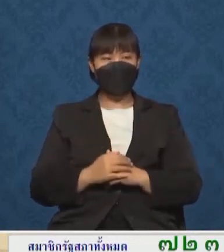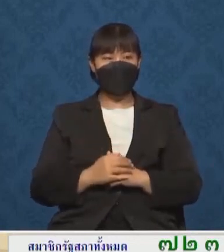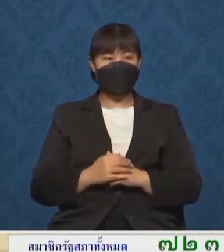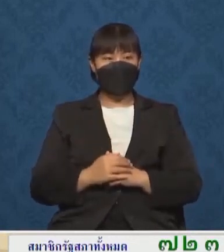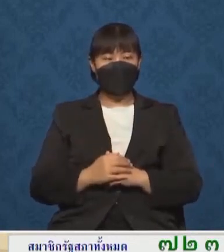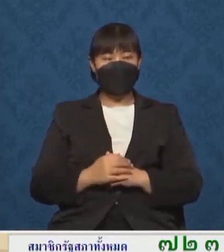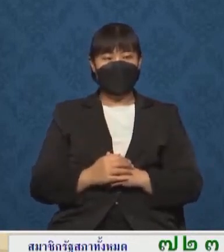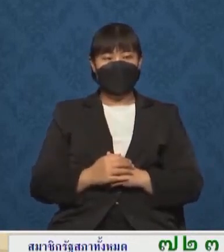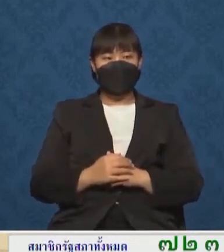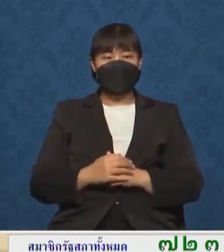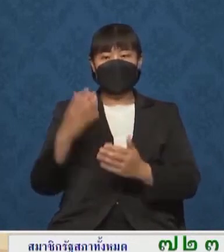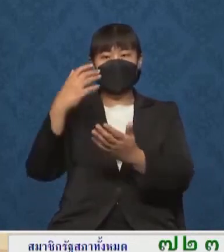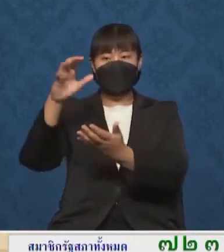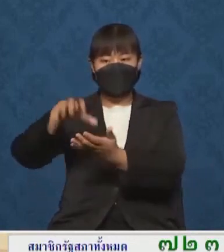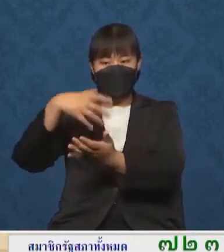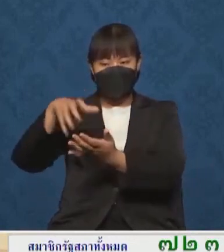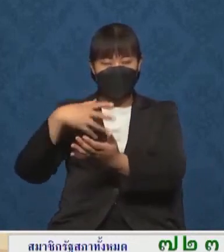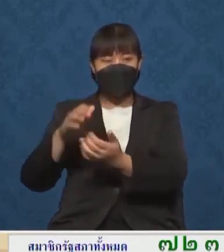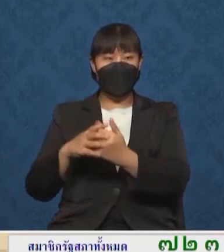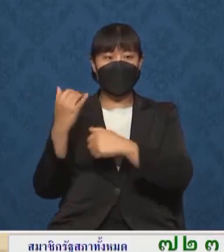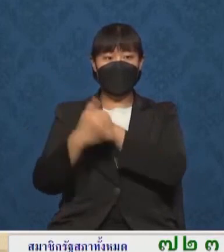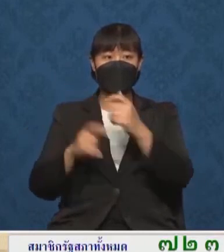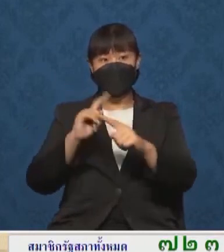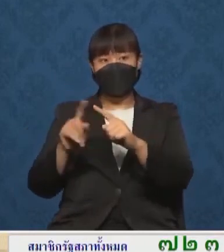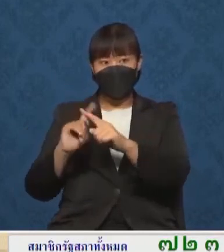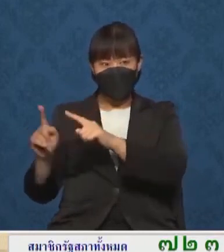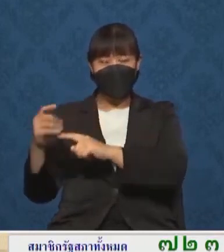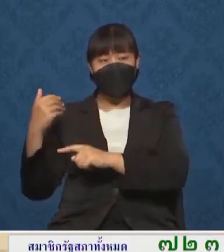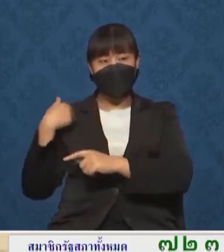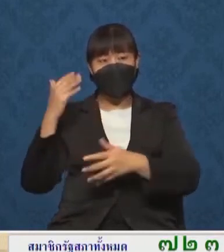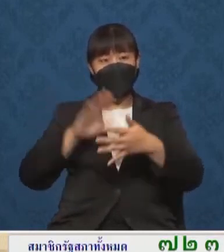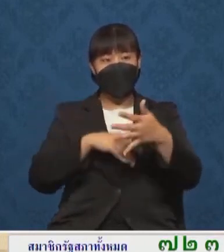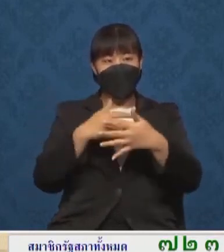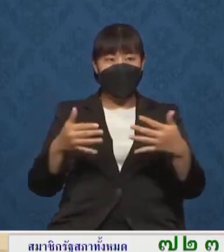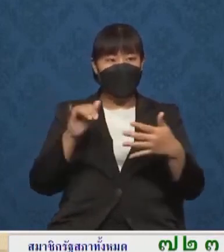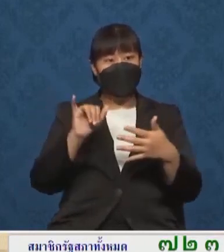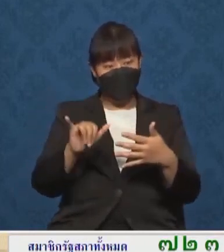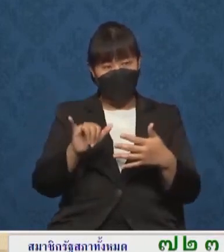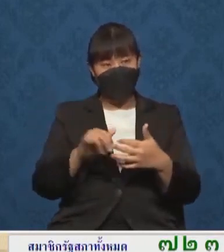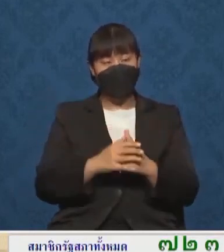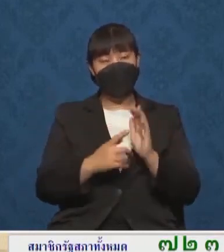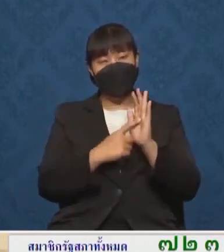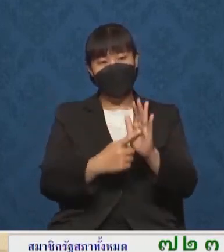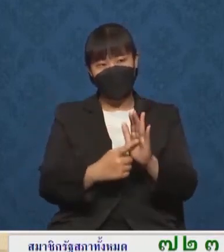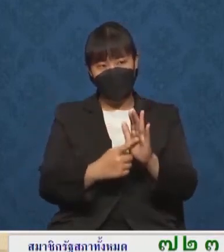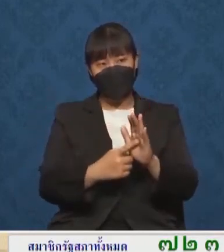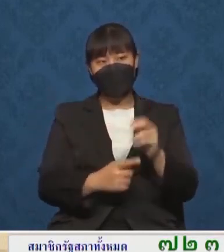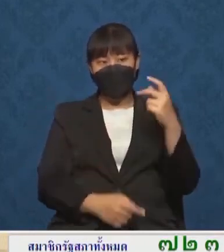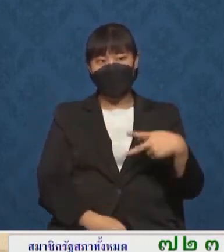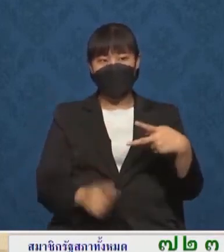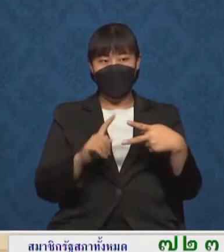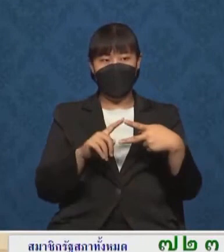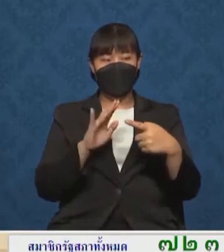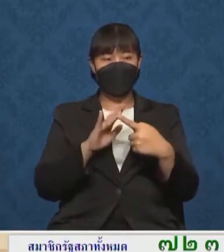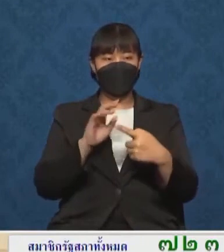เทศอื่นๆนั้นก็มีการทำแผนยุทธศาสตร์ชาตินะครับผมขอยกตัวอย่างสัก2ประเทศนะครับประเทศหนึ่งก็คือเอสโตเนียนะ